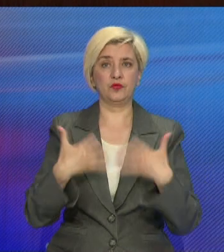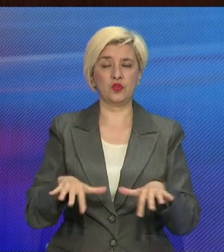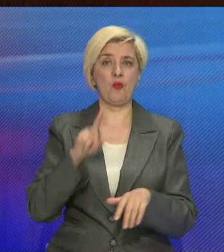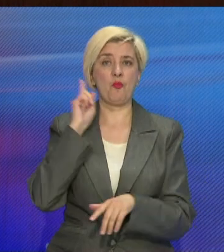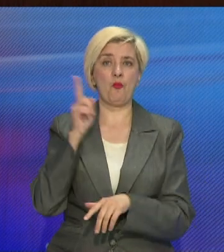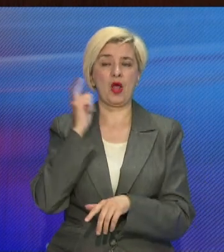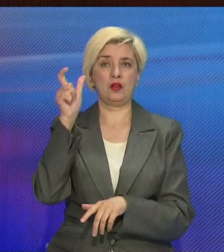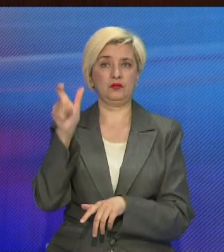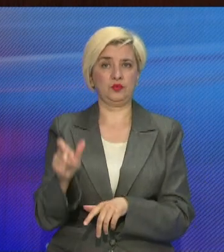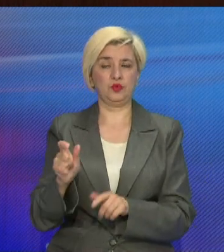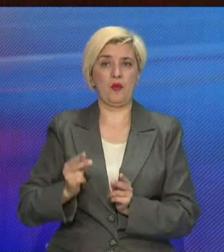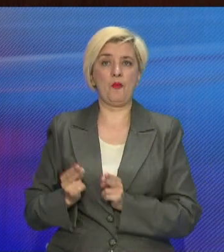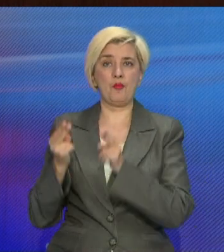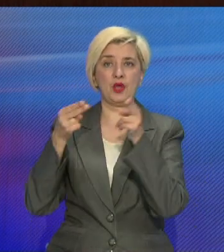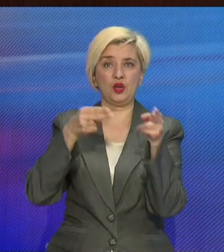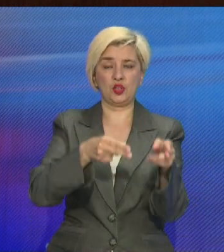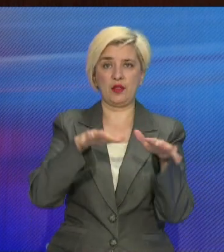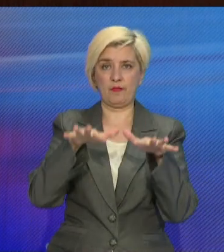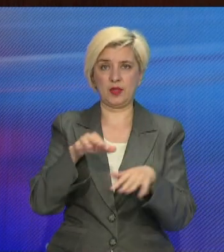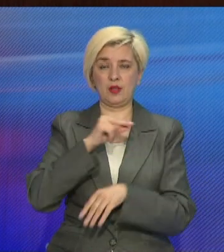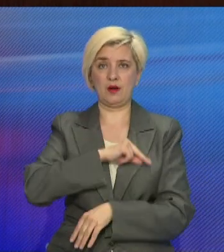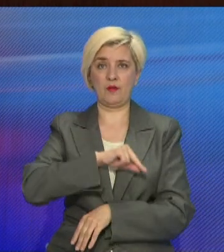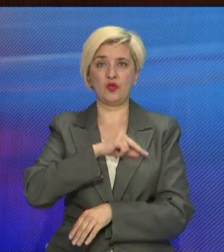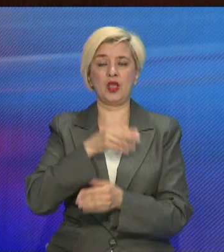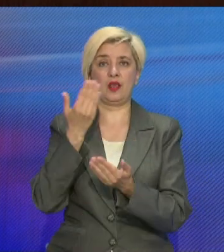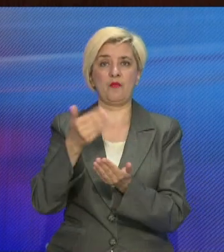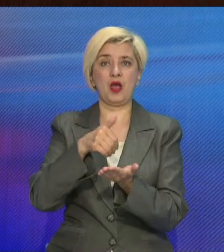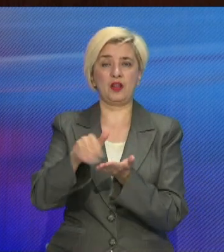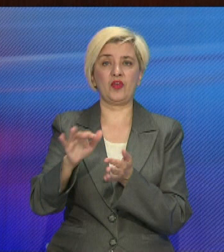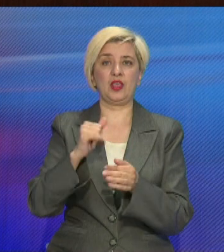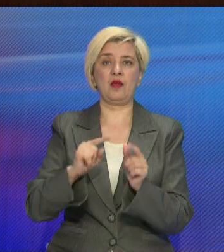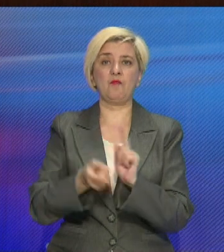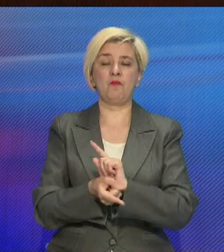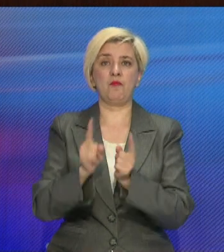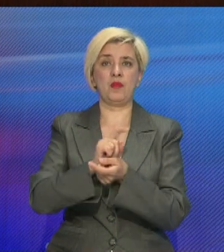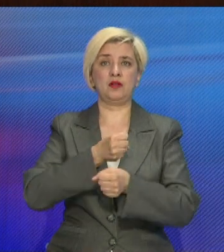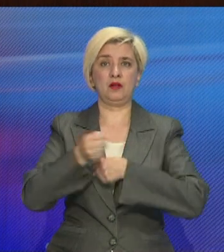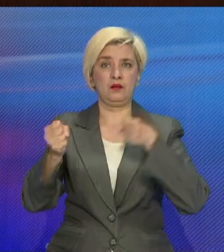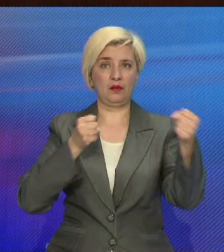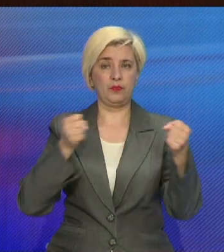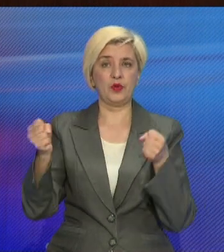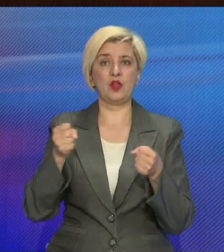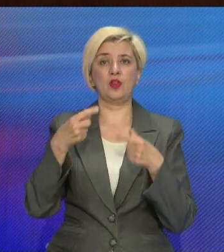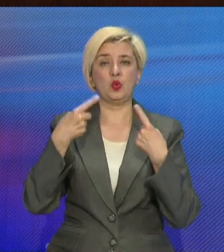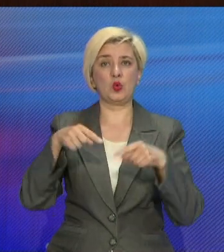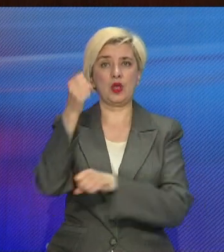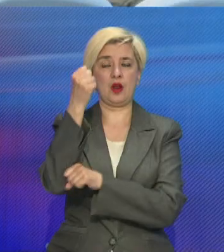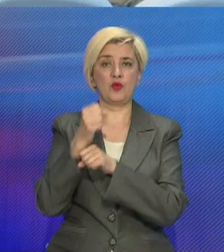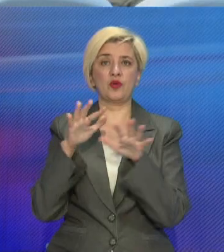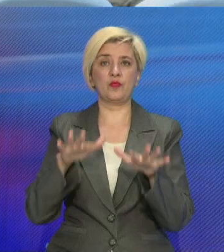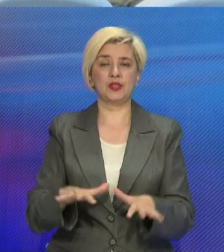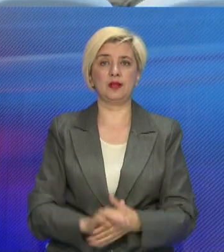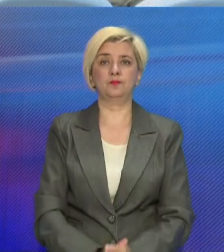приезжают к этому первому месту работу, но, опять же, им отказывают, и они перераспределяются на другие рабочие места. Есть, которые не доезжают.